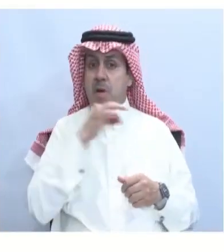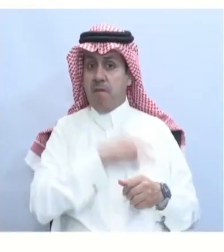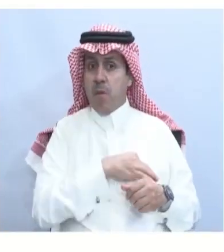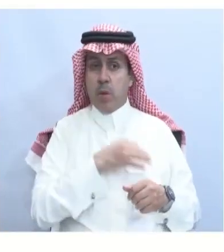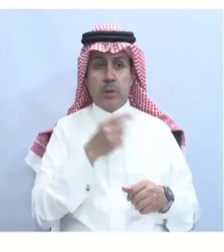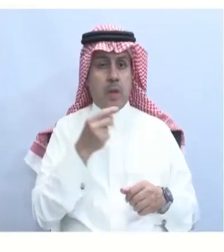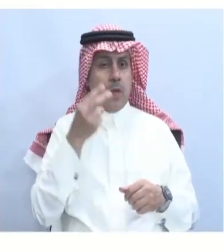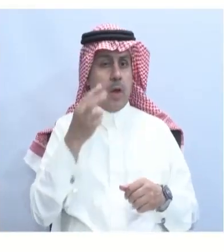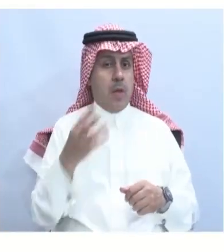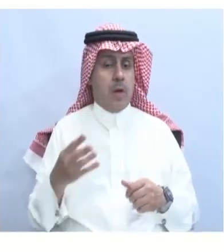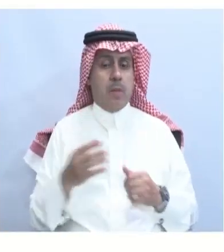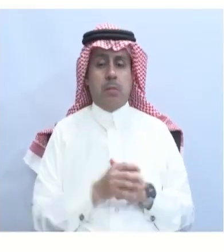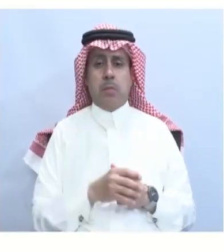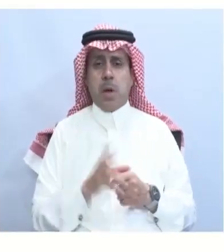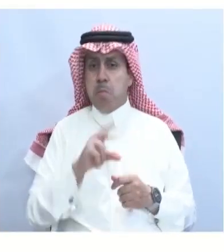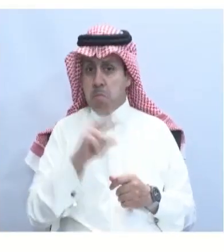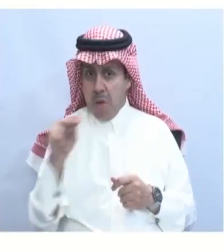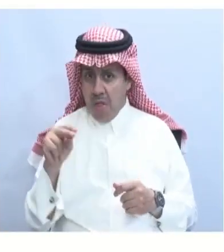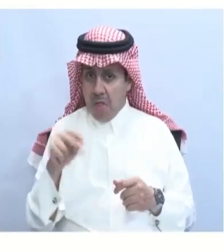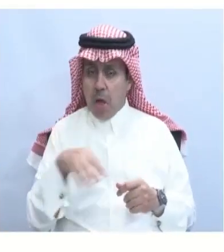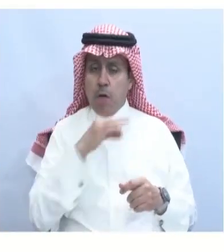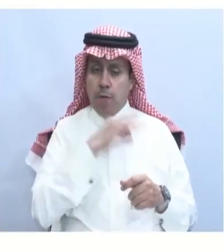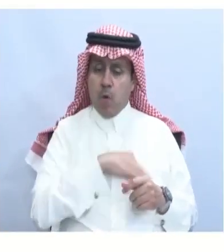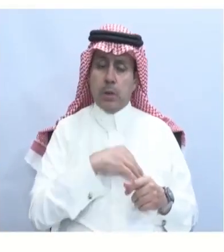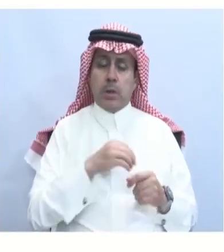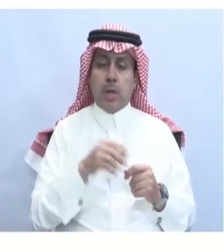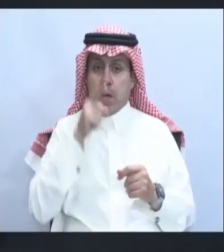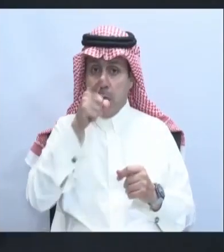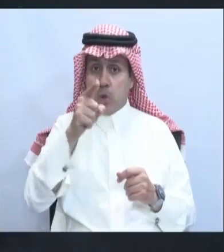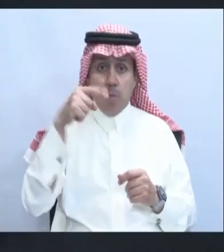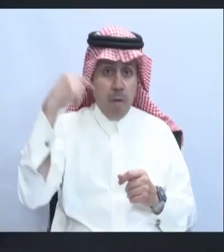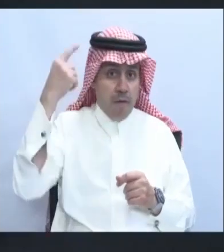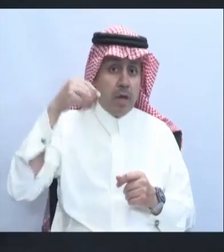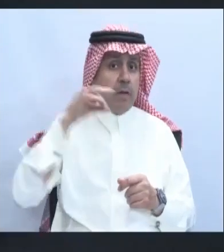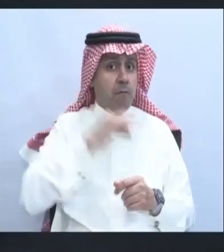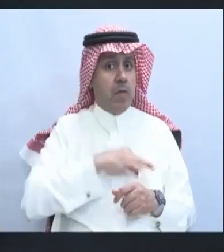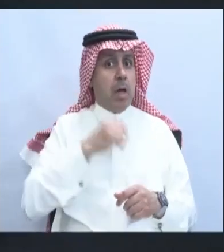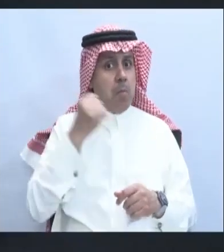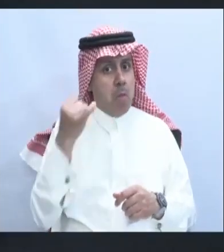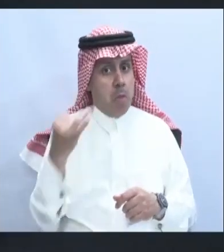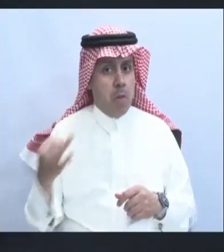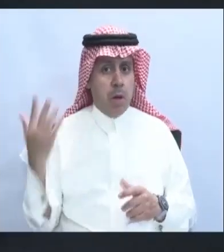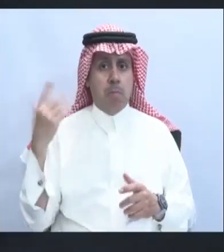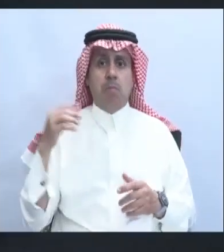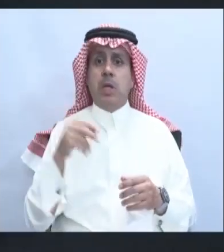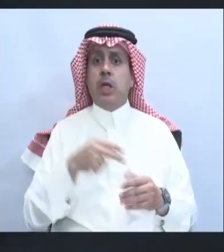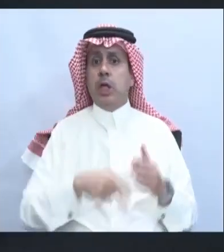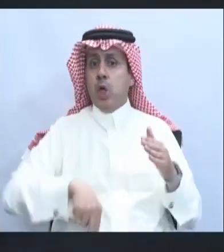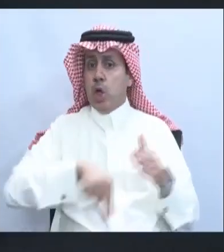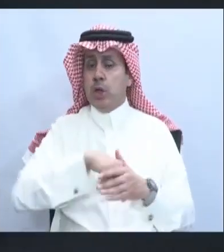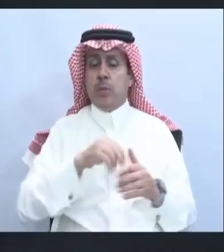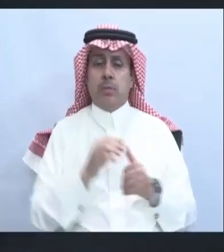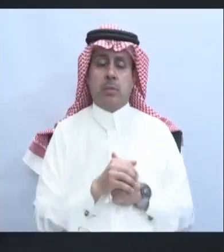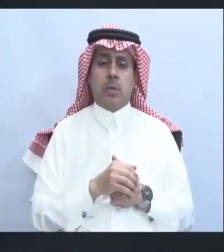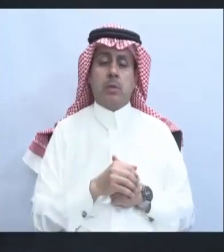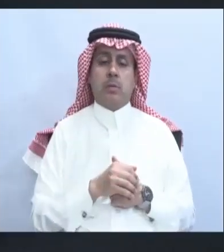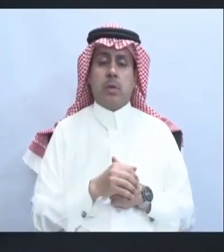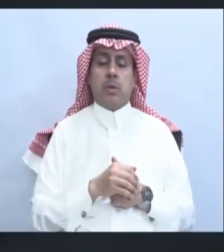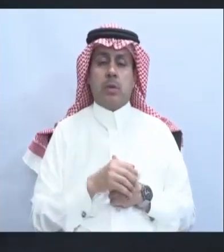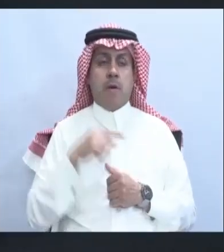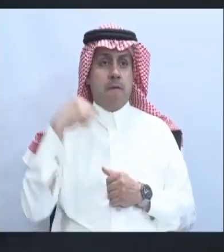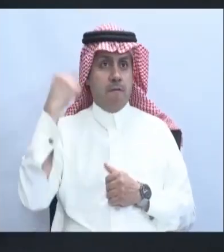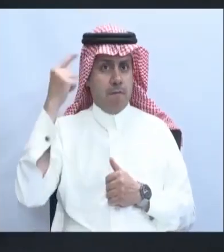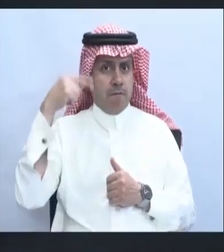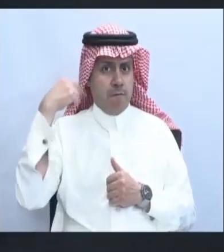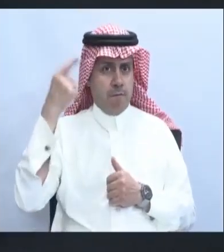يعني ان ذكرنا بعض الحكم لكن قد يظهر لكم ايها الطلاب والطالبات بعض الحكم وهذا يجعل الواحد منا يمعن